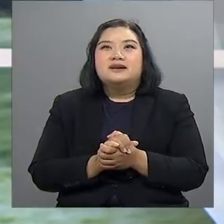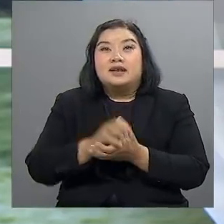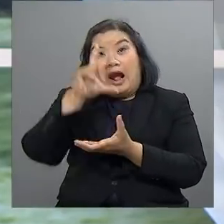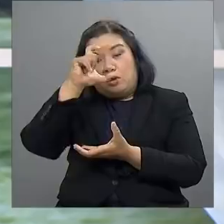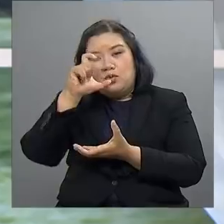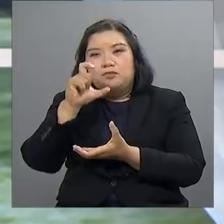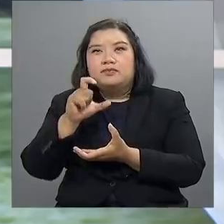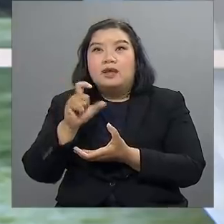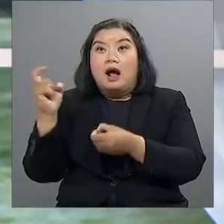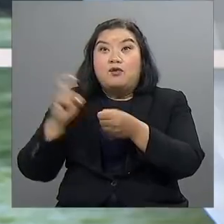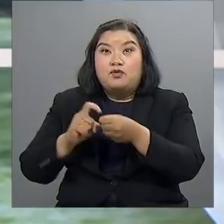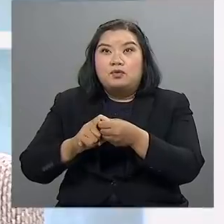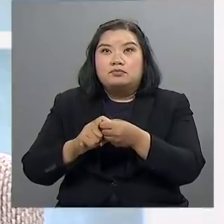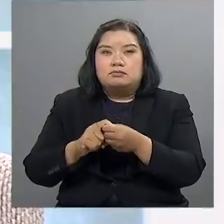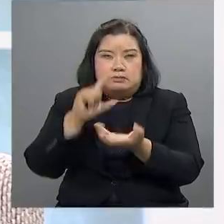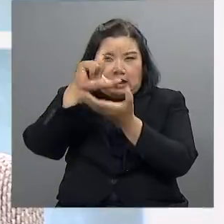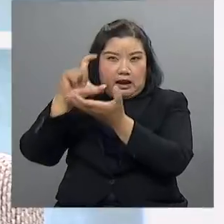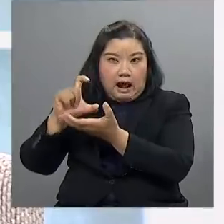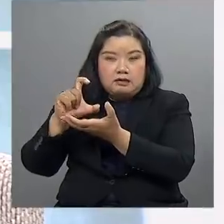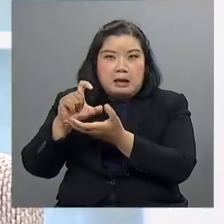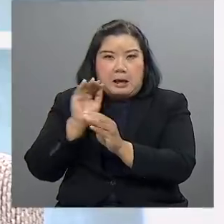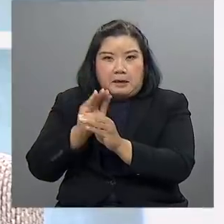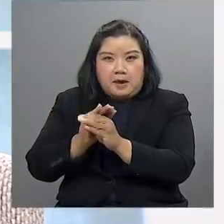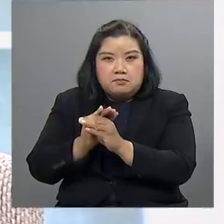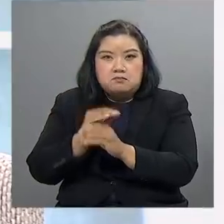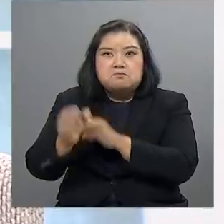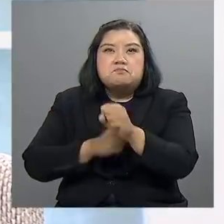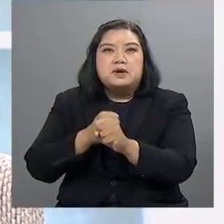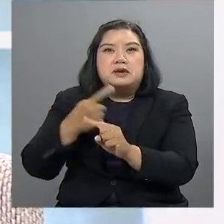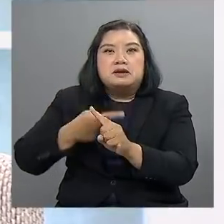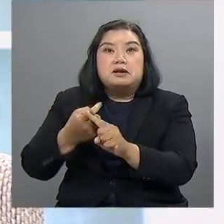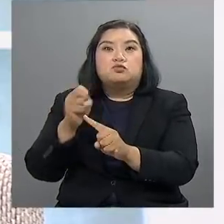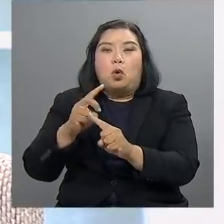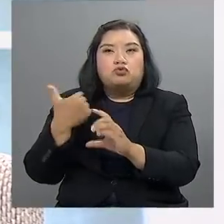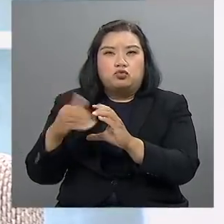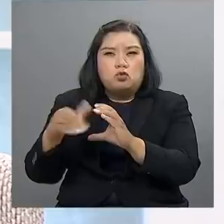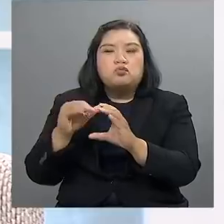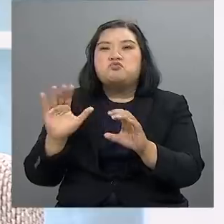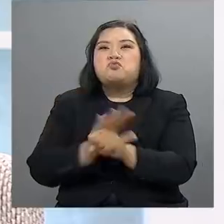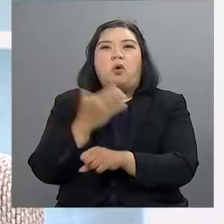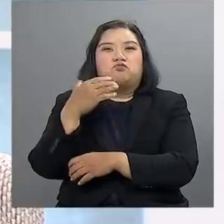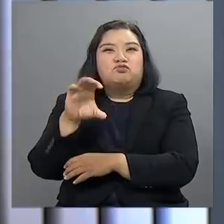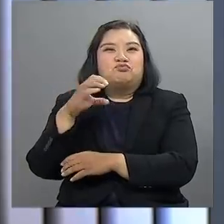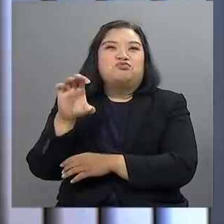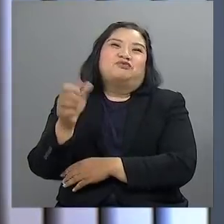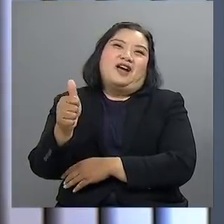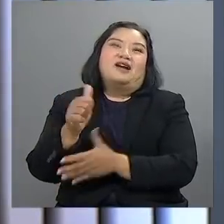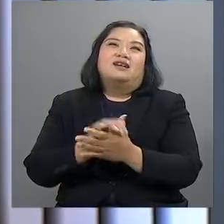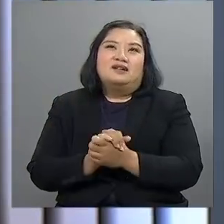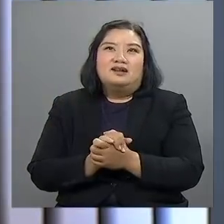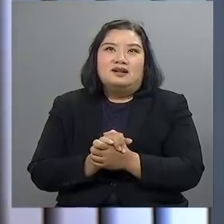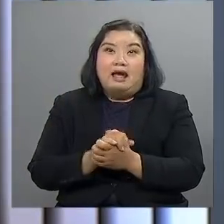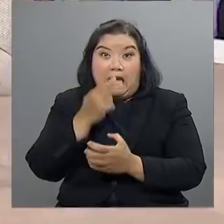ได้รูปลง1ปีต้องมา ว่าแต่ละตัวสวยมากนะครับคือถ้าพาลูกๆหลานๆไปเที่ยวเนี่ยน่าจะชอบมาก มีวานด้วยตัวใหญ่เบลเลอร์เลย ตัว